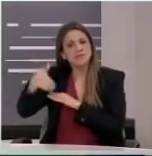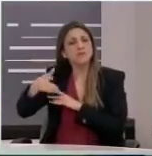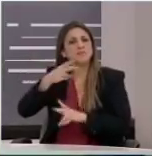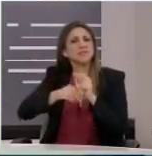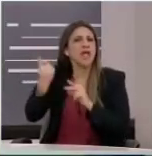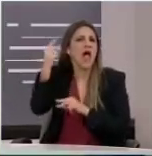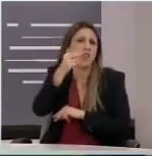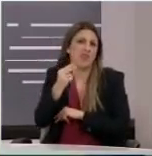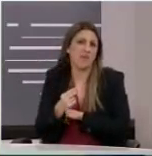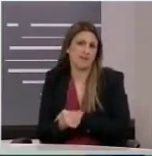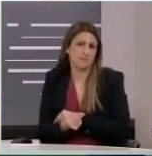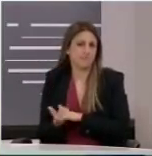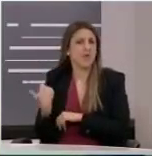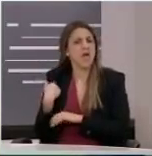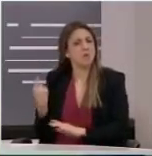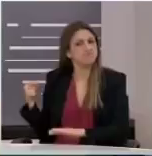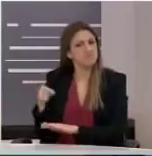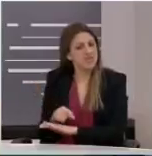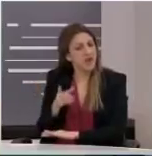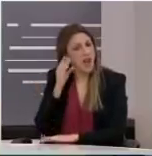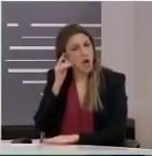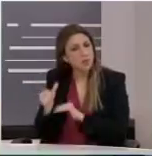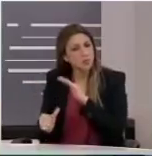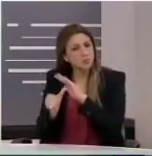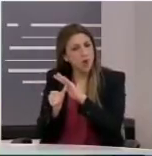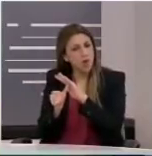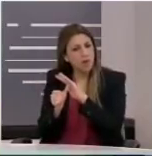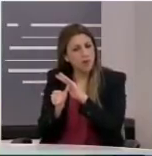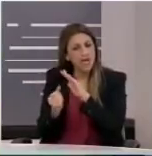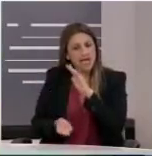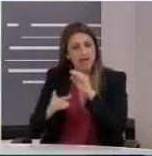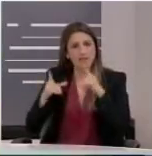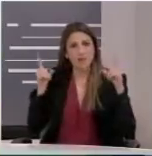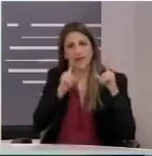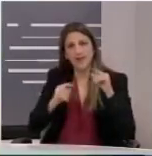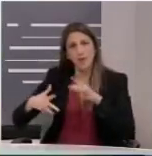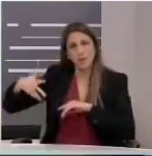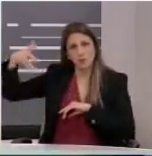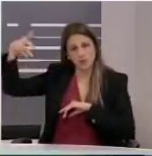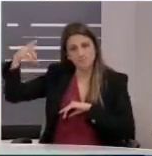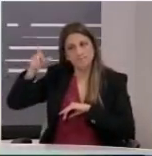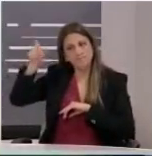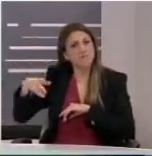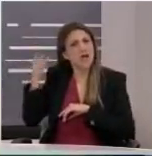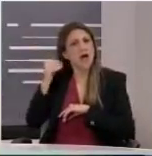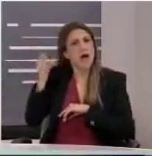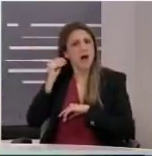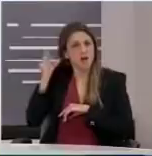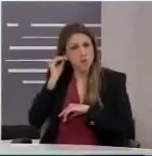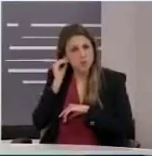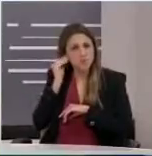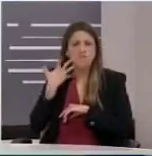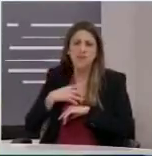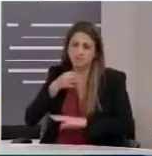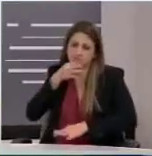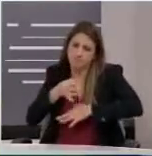αξιωματικής αντιπολίτευσης, πιστεύω ότι το οφείλω, και για να και ακούγοντάς τον, θέλησα να